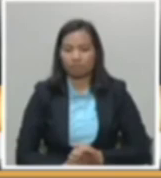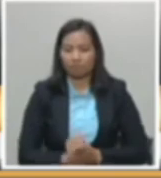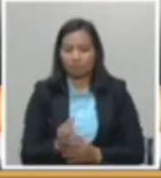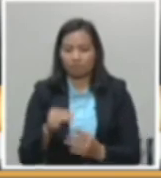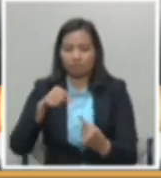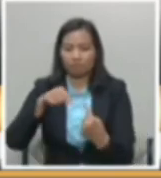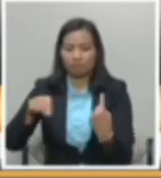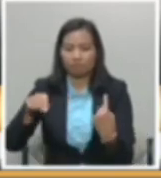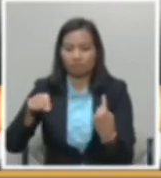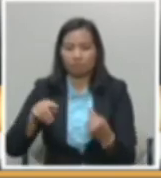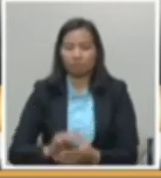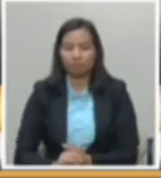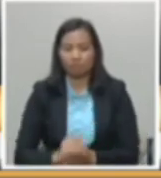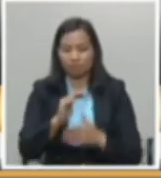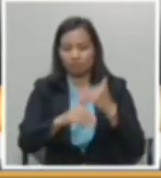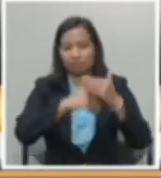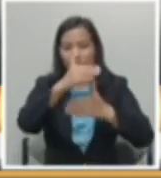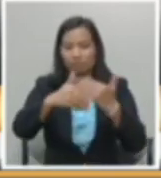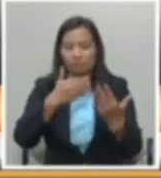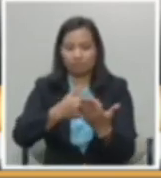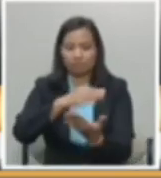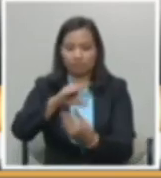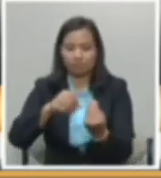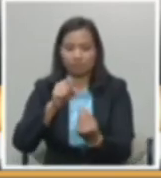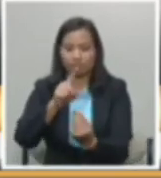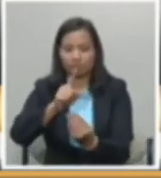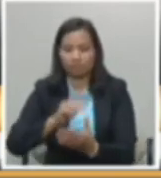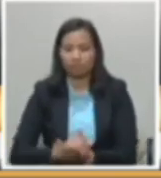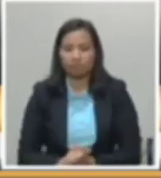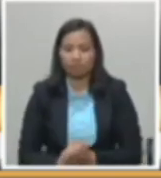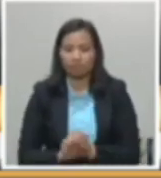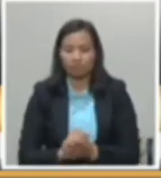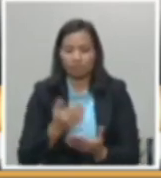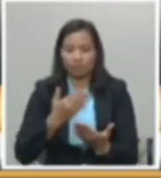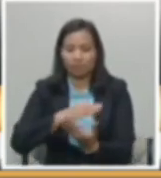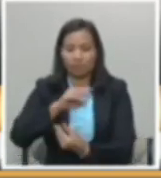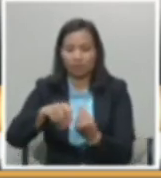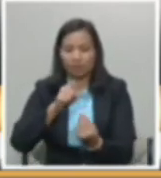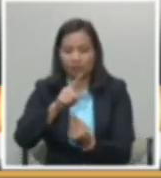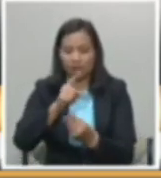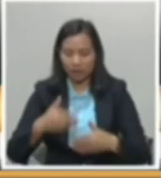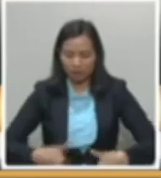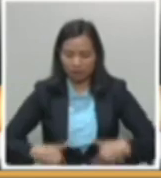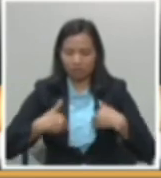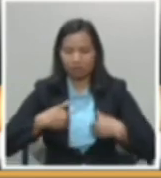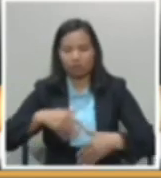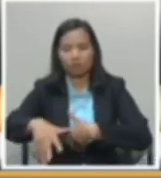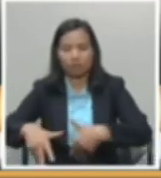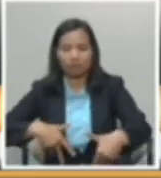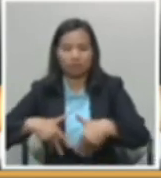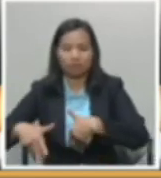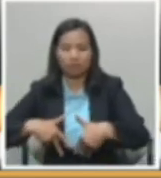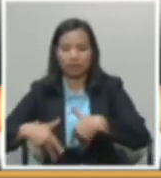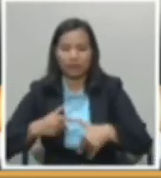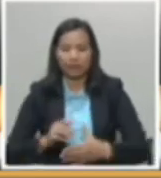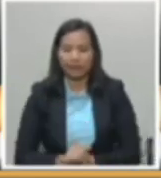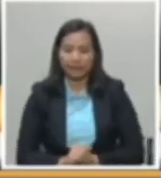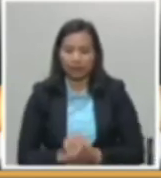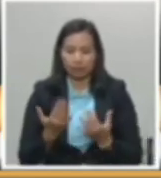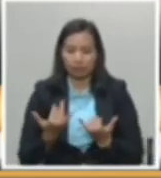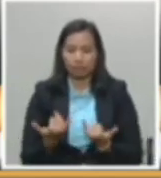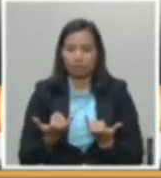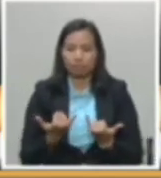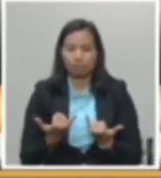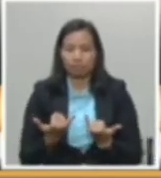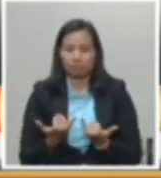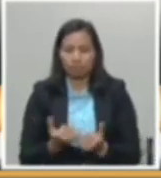างกับอัตราการเติบโตทางเศรษฐกิจของประเทศโดยเฉพาะเศรษฐกิจปากท้องของพี่น้องประชาชนในภาวะที่ประเทศไม่